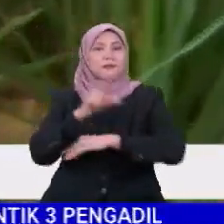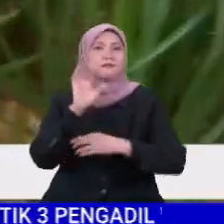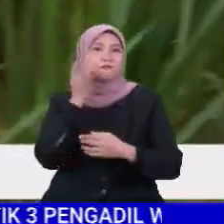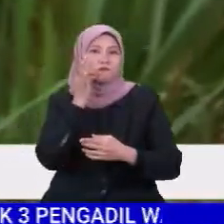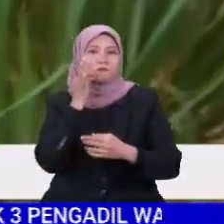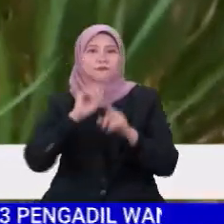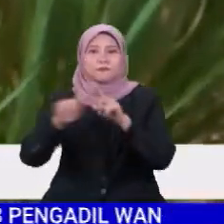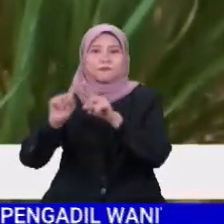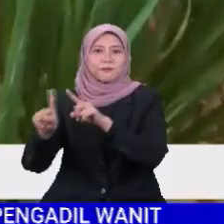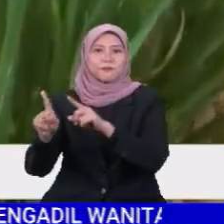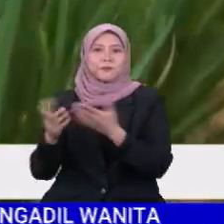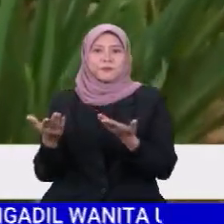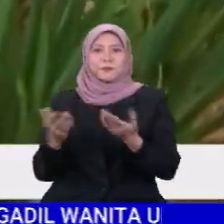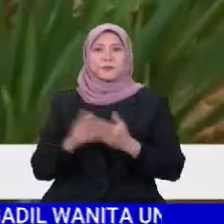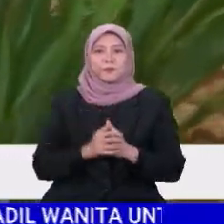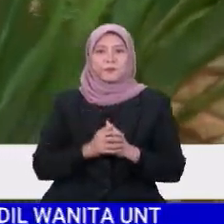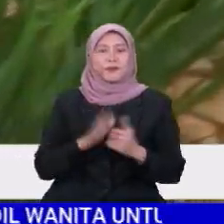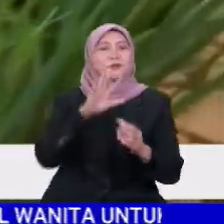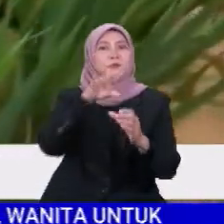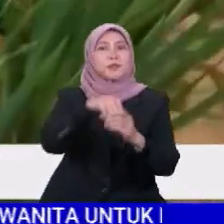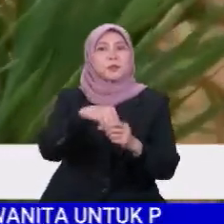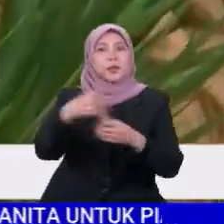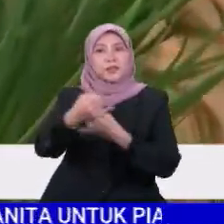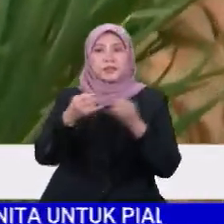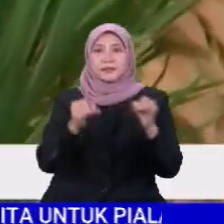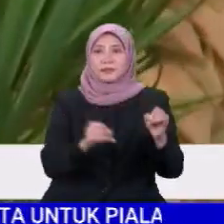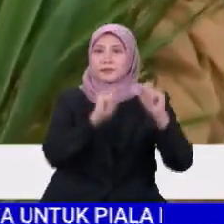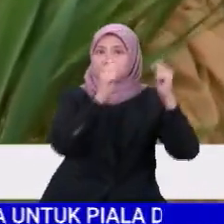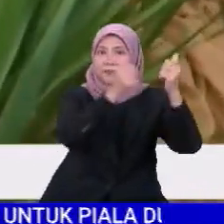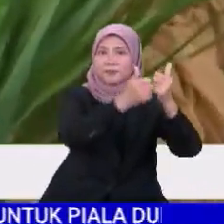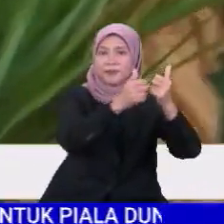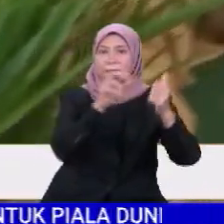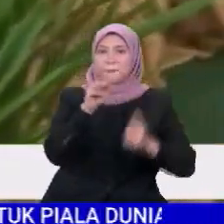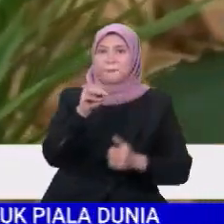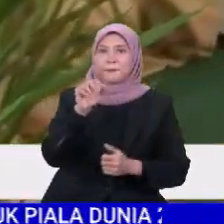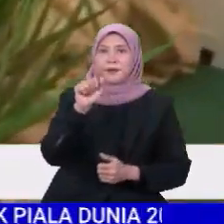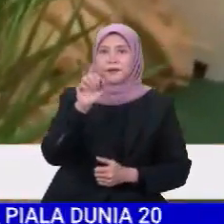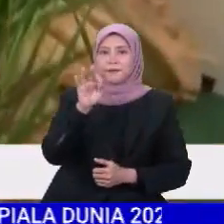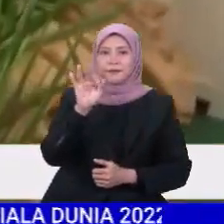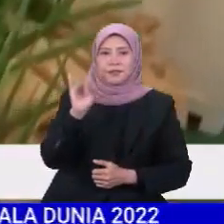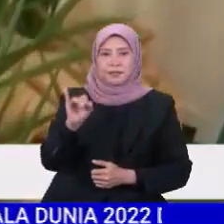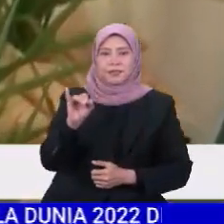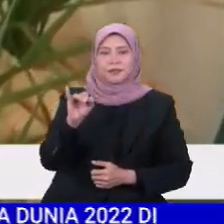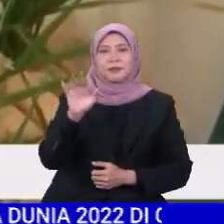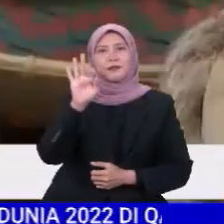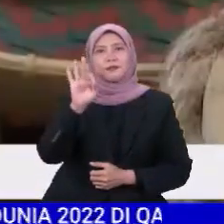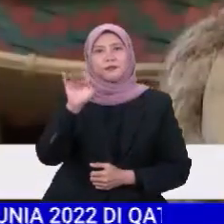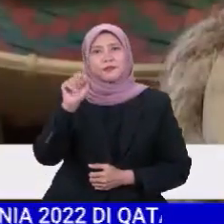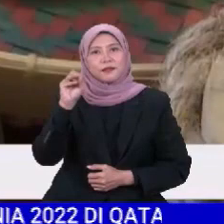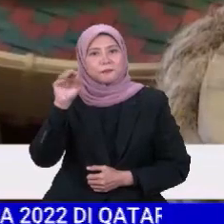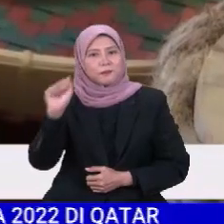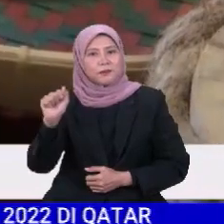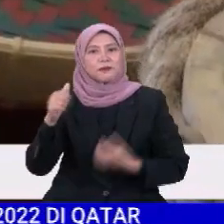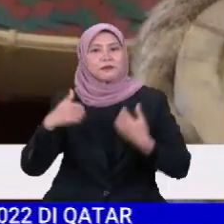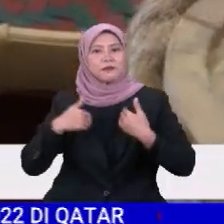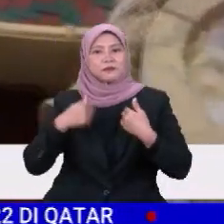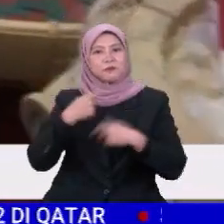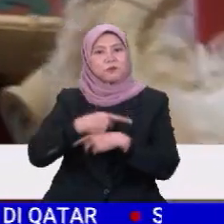daripada jabatan agensi termasuklah jabatan agensi di bawah Mahfiz sendiri lah ya, yang farmer kita ada